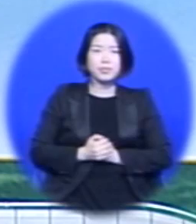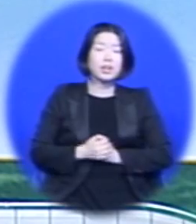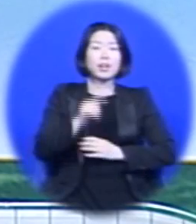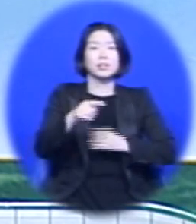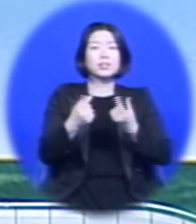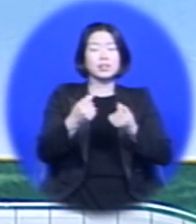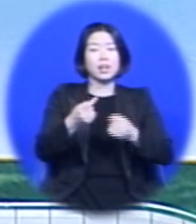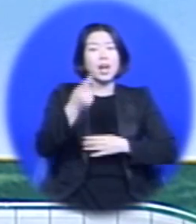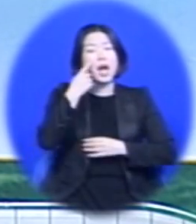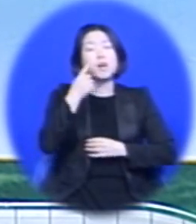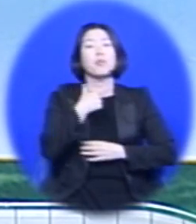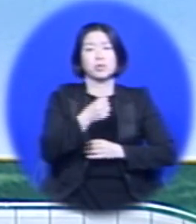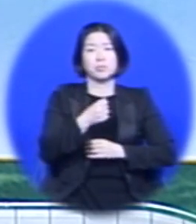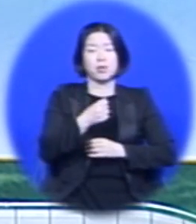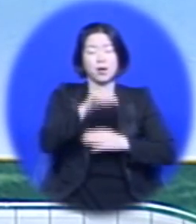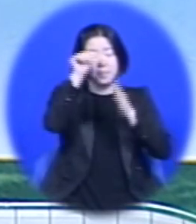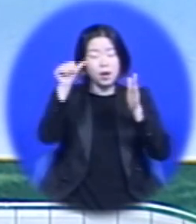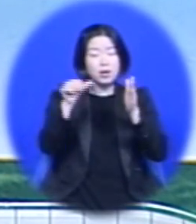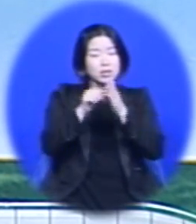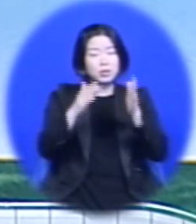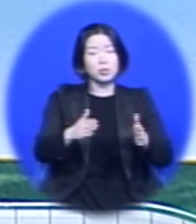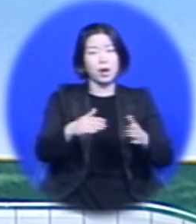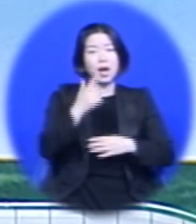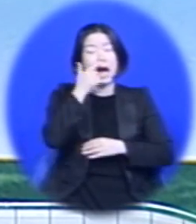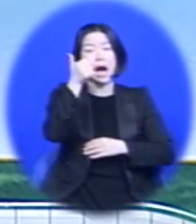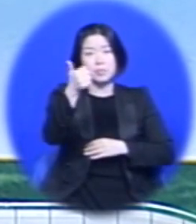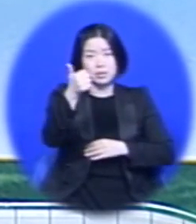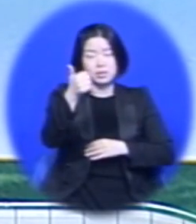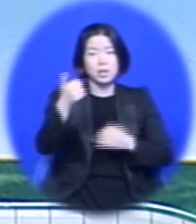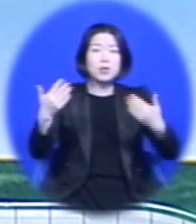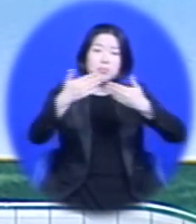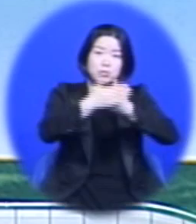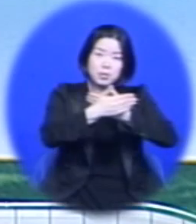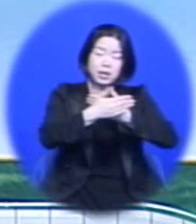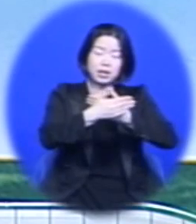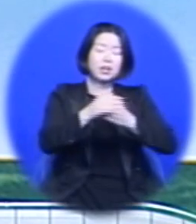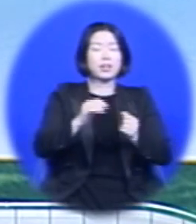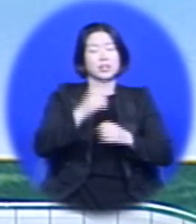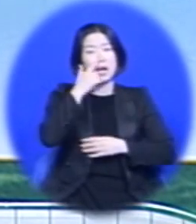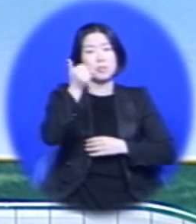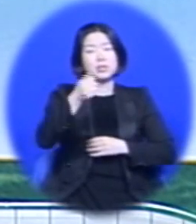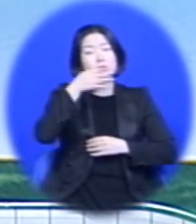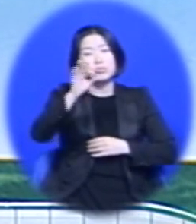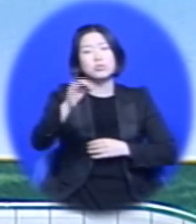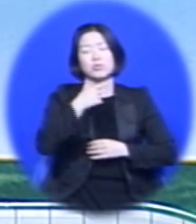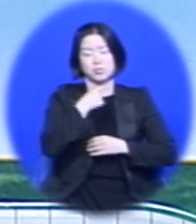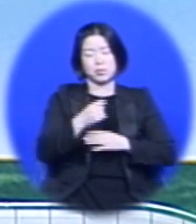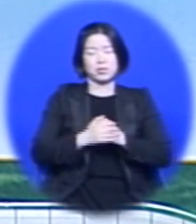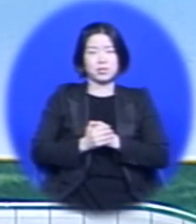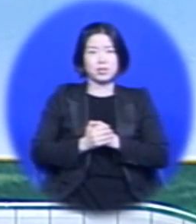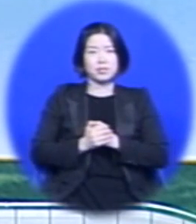그렇게 해보고 싶었던 거예요. 평생 그렇게 해보고 싶었던 거예요. 아버지 품에 안겨서 그렇게 아버지를 불러보고 싶었던 거예요.